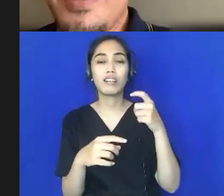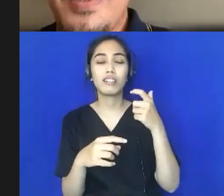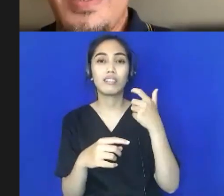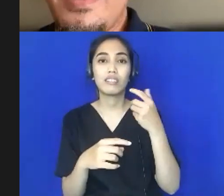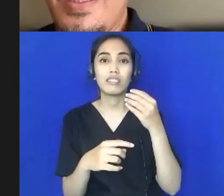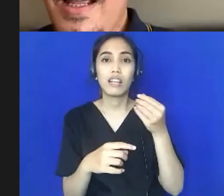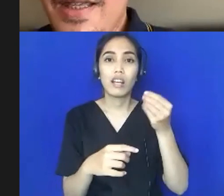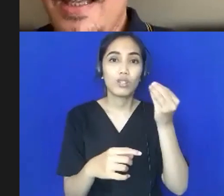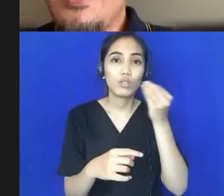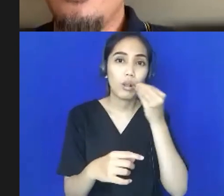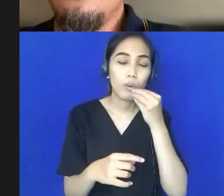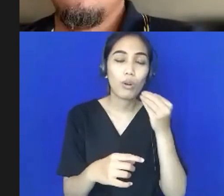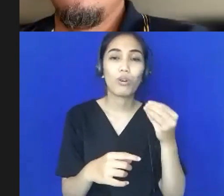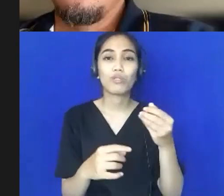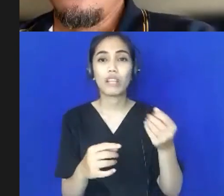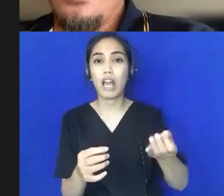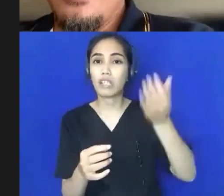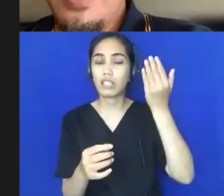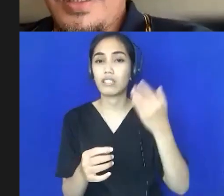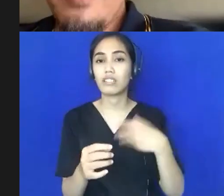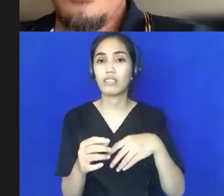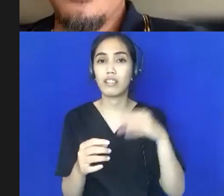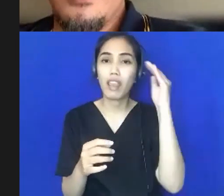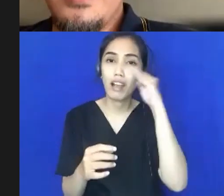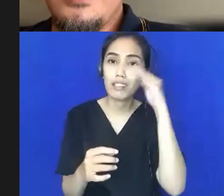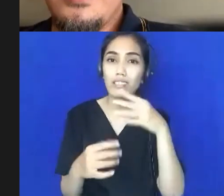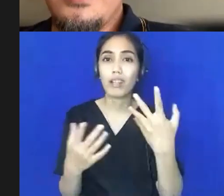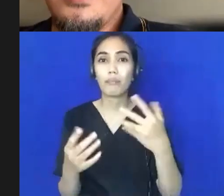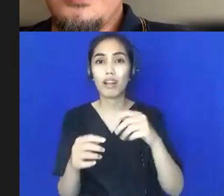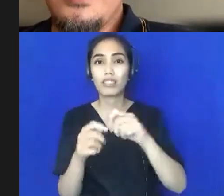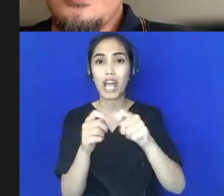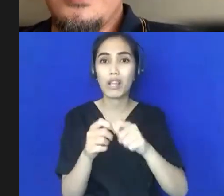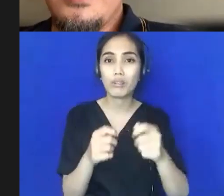sayur apa dan sebagainya, dia nangis. Jadi kehadiran kita sebagai pasangan